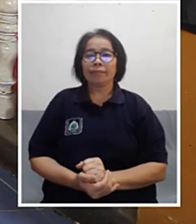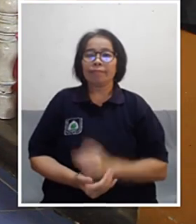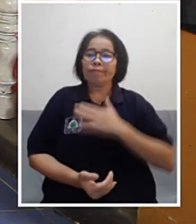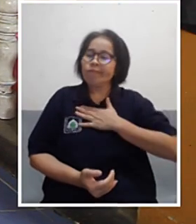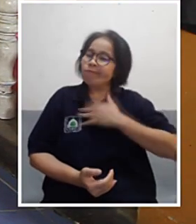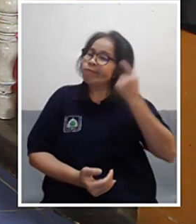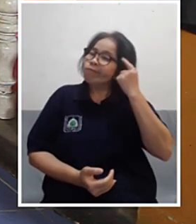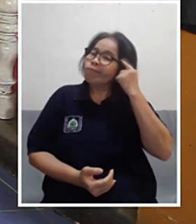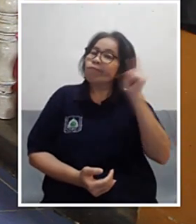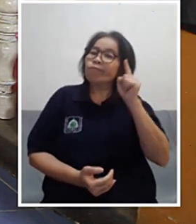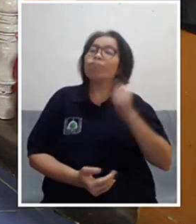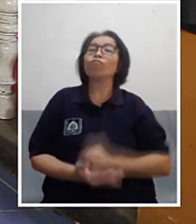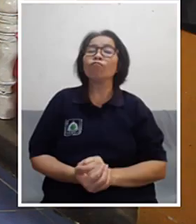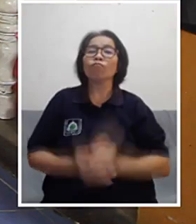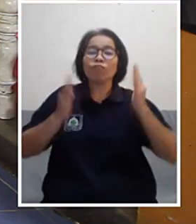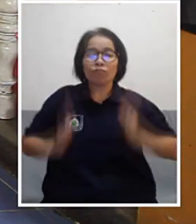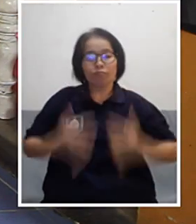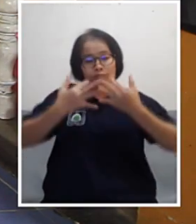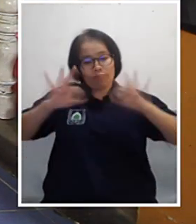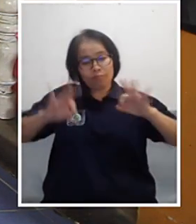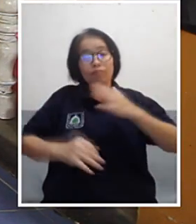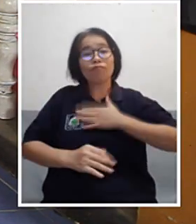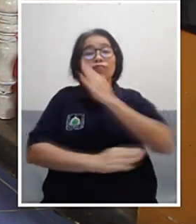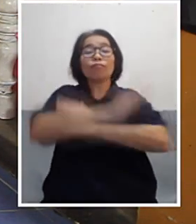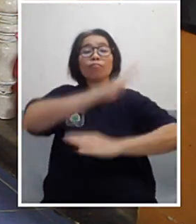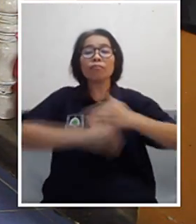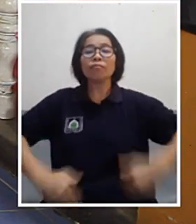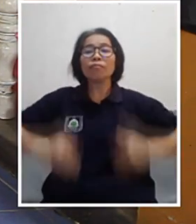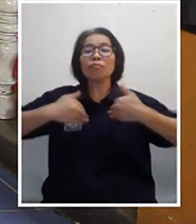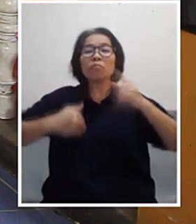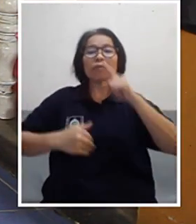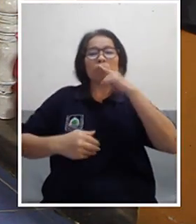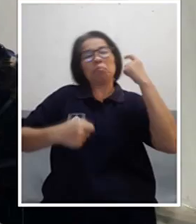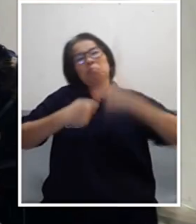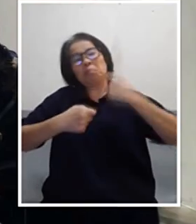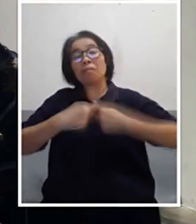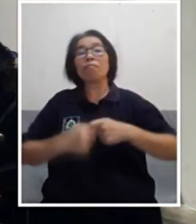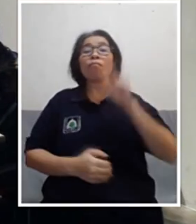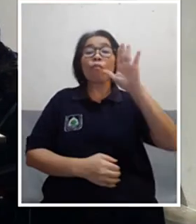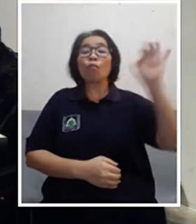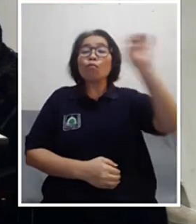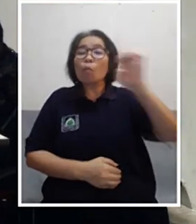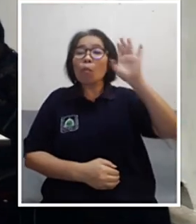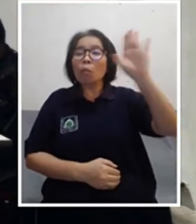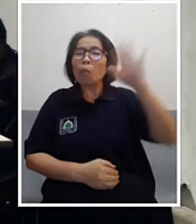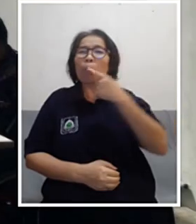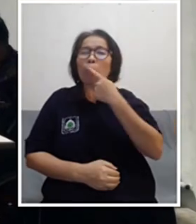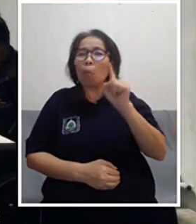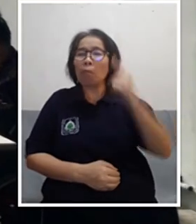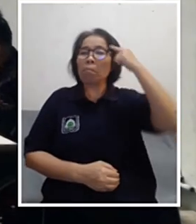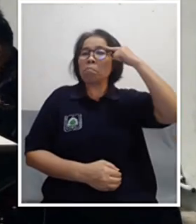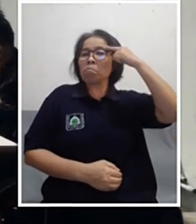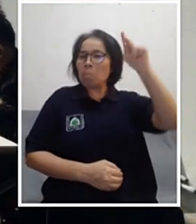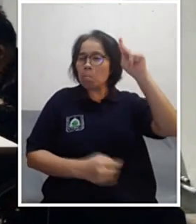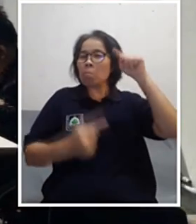แนวคิดการดำรงชีวิตอิสระของคนพิการนะครับมันก็เป็นปรัชญามาจากทางฝั่งยุโรปปรัชญาเนี่ยมันเป็นปรัชญา